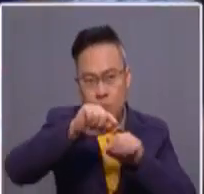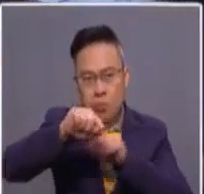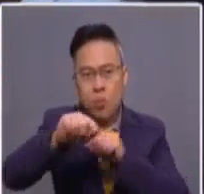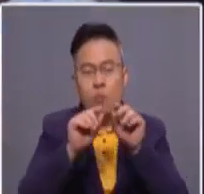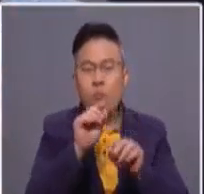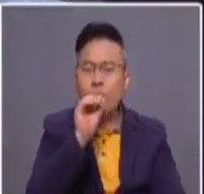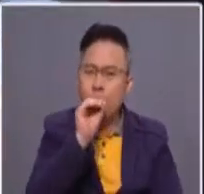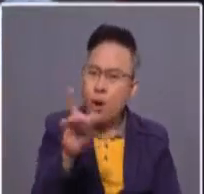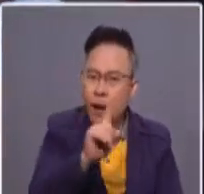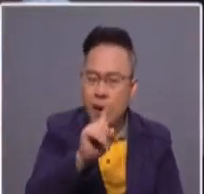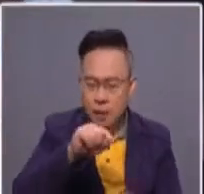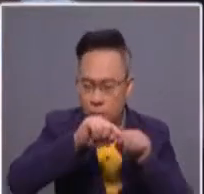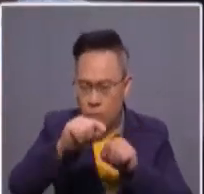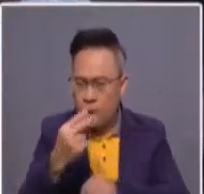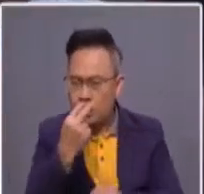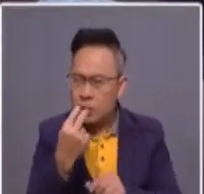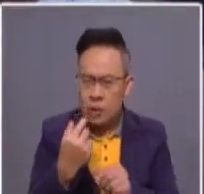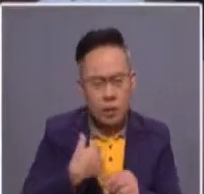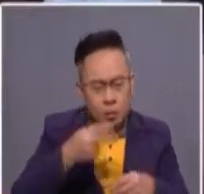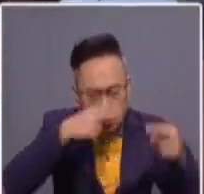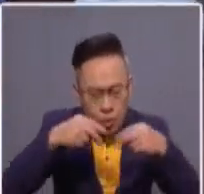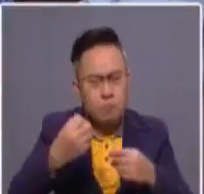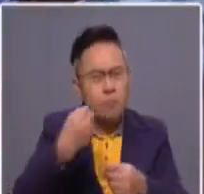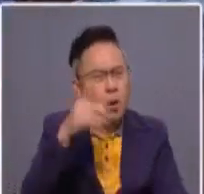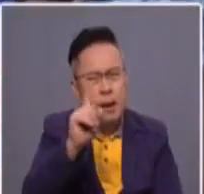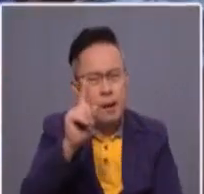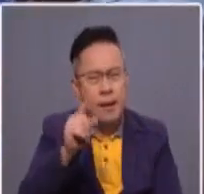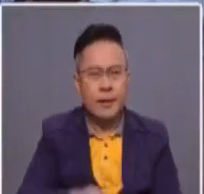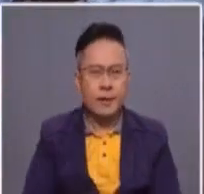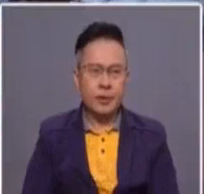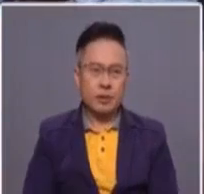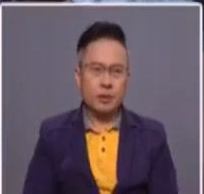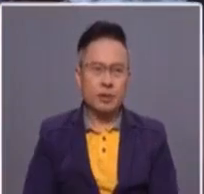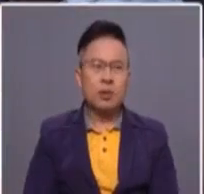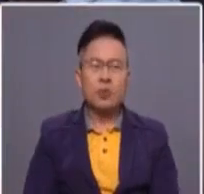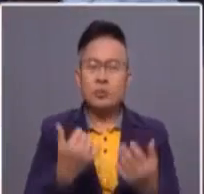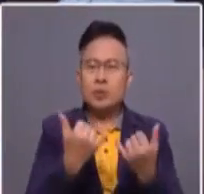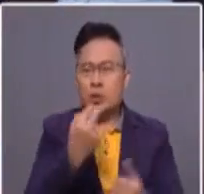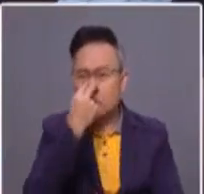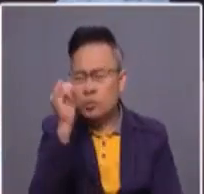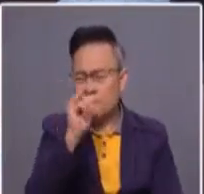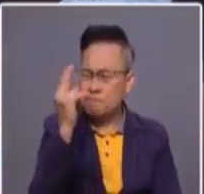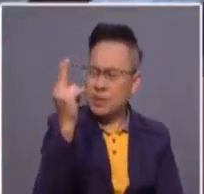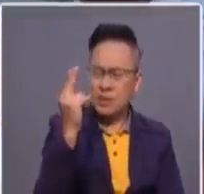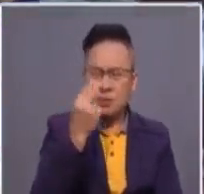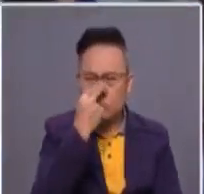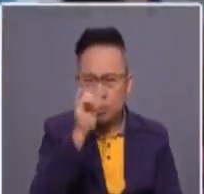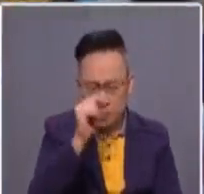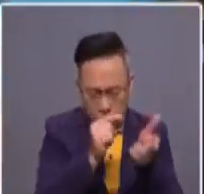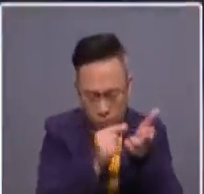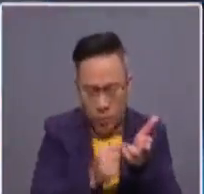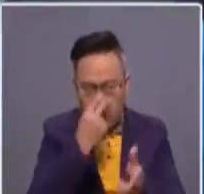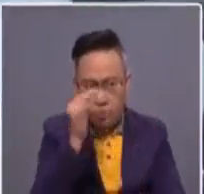ทิศทางอะไรไหมฮะทิศทางระยะยิงอะไรนะครับ อาวุธปืนที่เขาใช้เนี่ยรัศมีกระสุนประมาณเท่าไหร่ครับ อ๋อเดี๋ยวยังไม่ได้ดูเลยนะฮะเดี๋ยวขอดูก่อนนะครับขอบคุณนะครับขอบคุณนะ